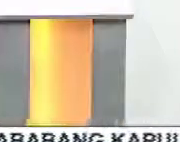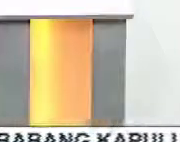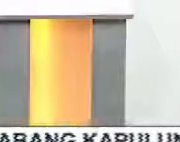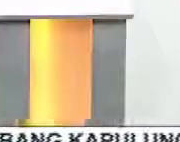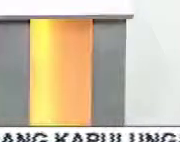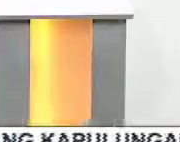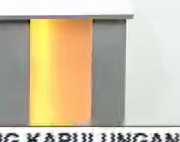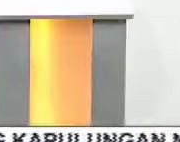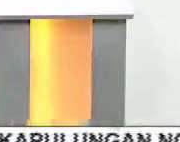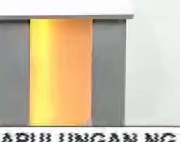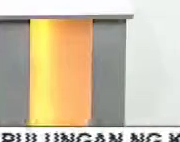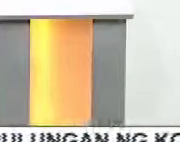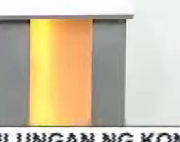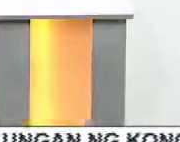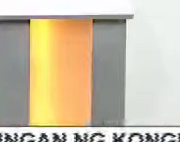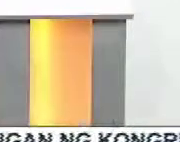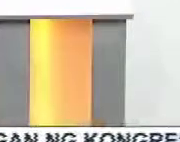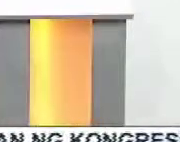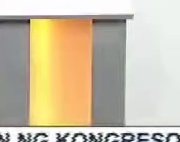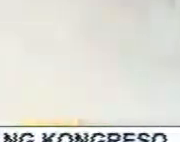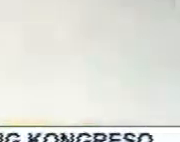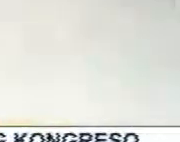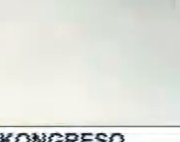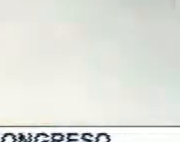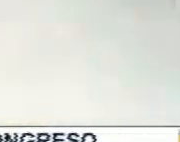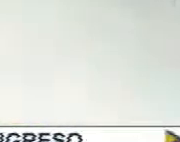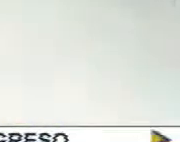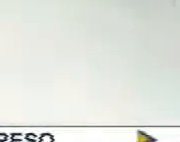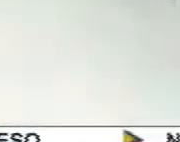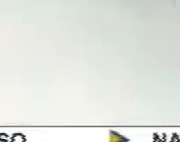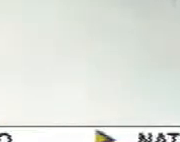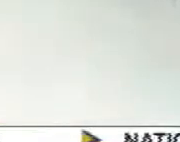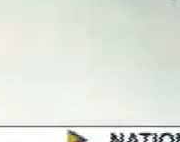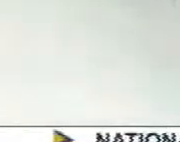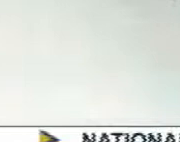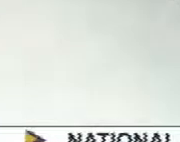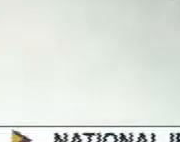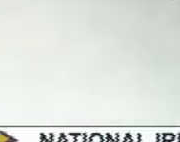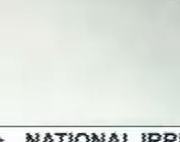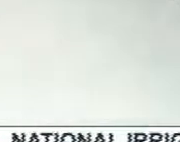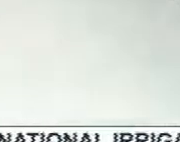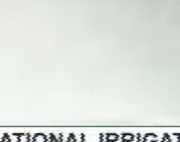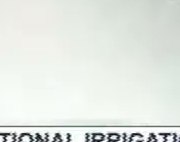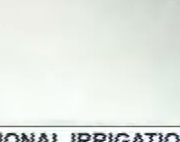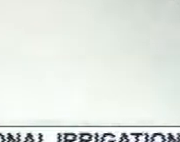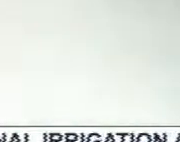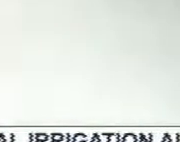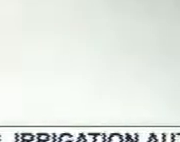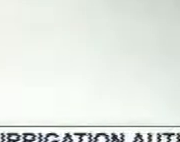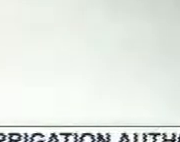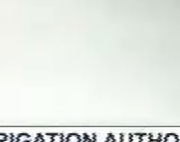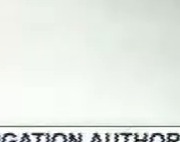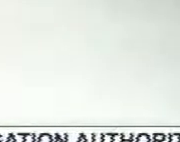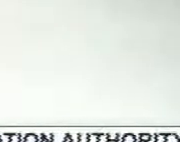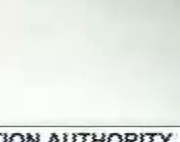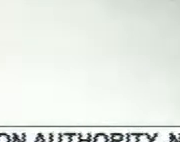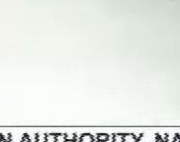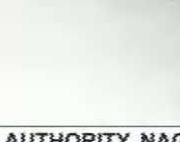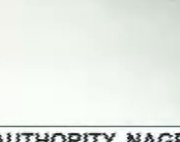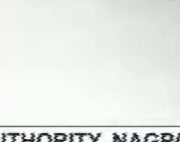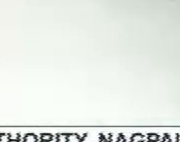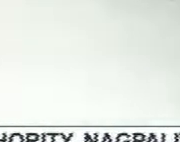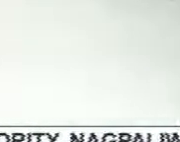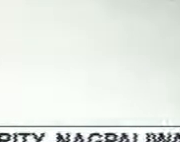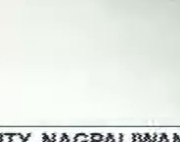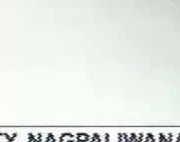umaga si Engineer Abraham Sales, ang Executive Director ng Toll Regulatory Board. Engineer Sales, magandang umaga, rise and